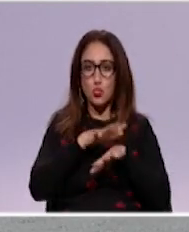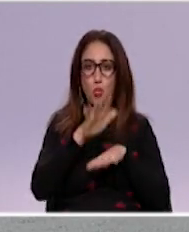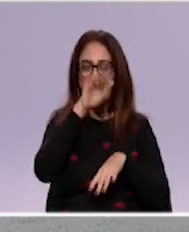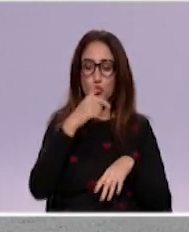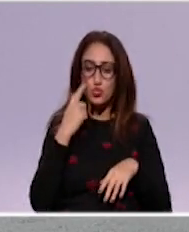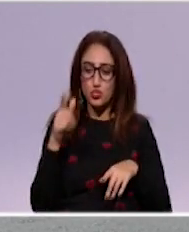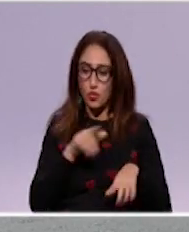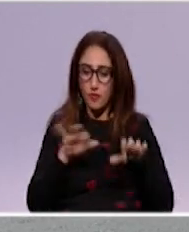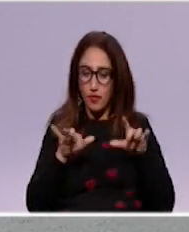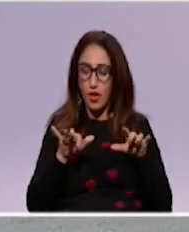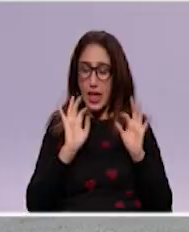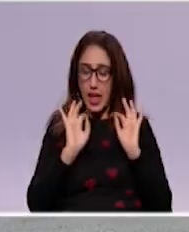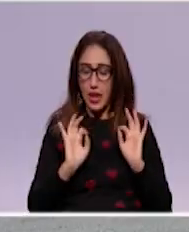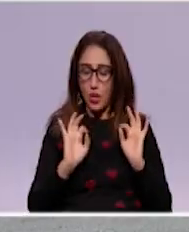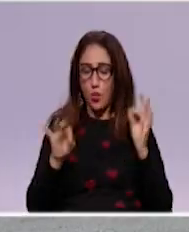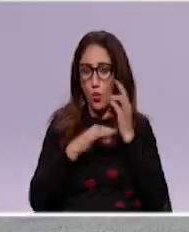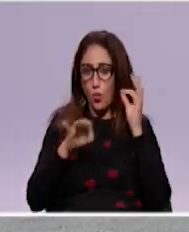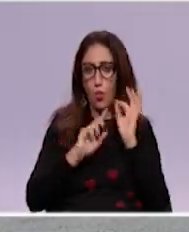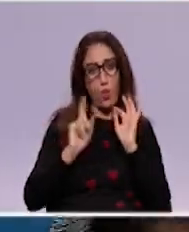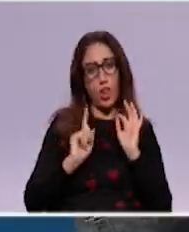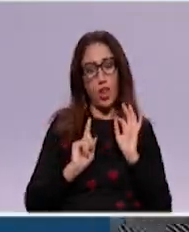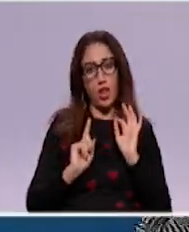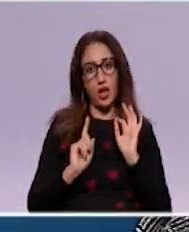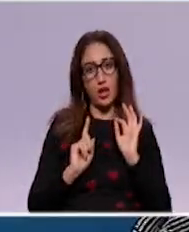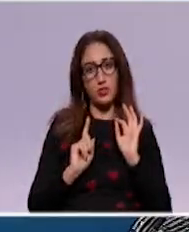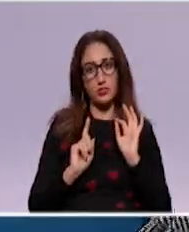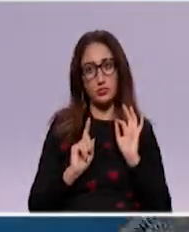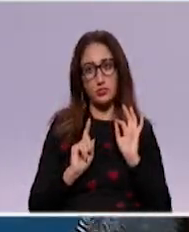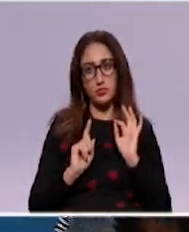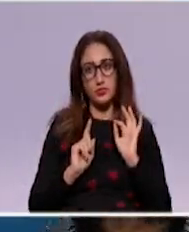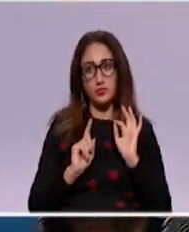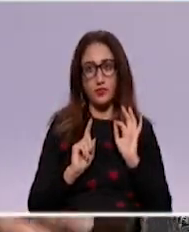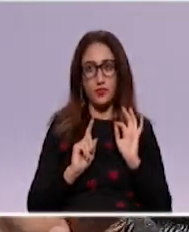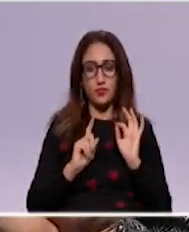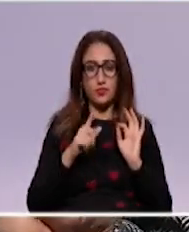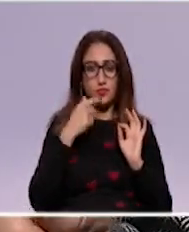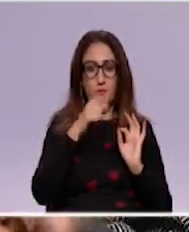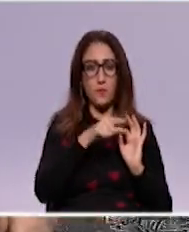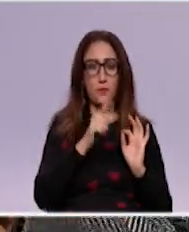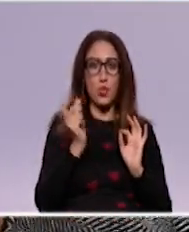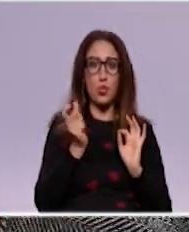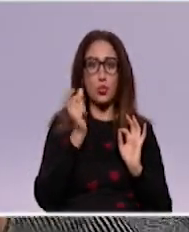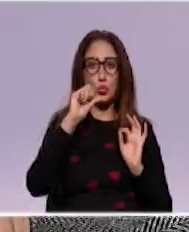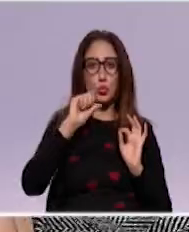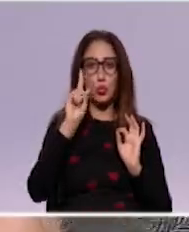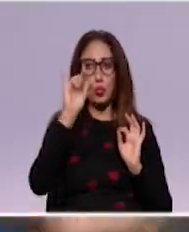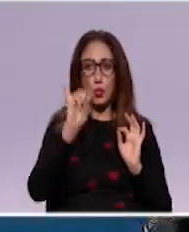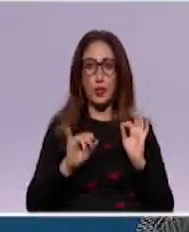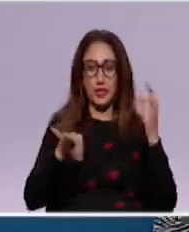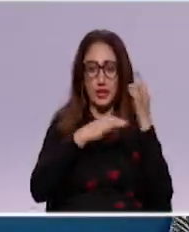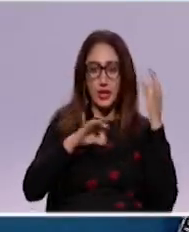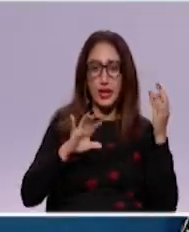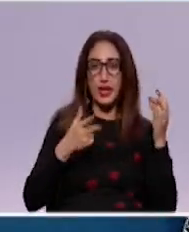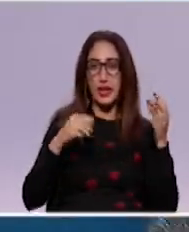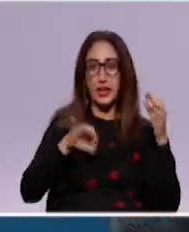التوليفه دي ما كانش لها وجود على الكره الارضيه. درامز مع دف نوبي مع بيس جيتار مع